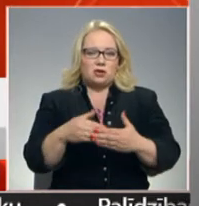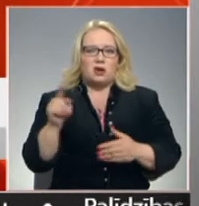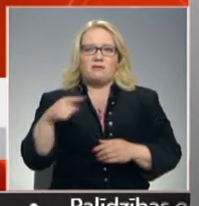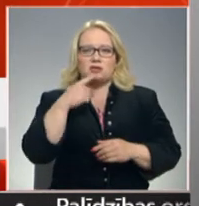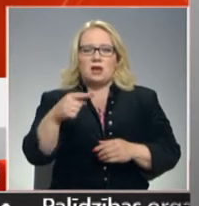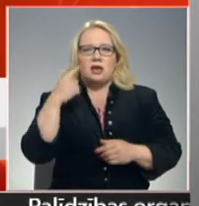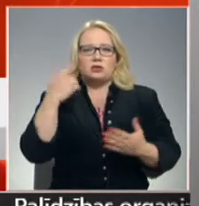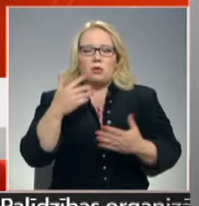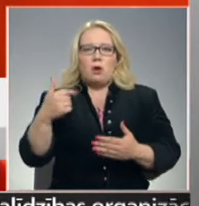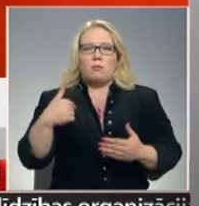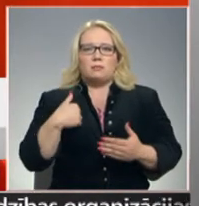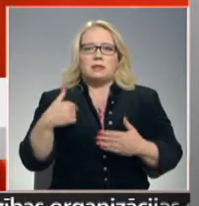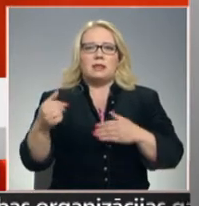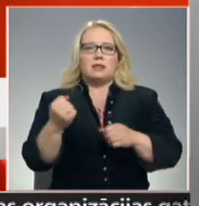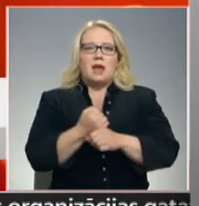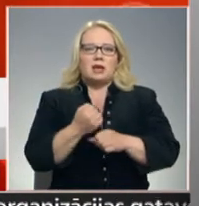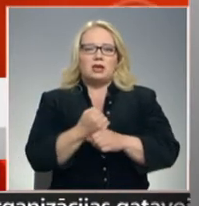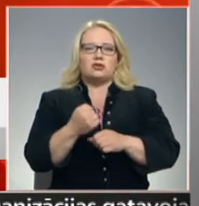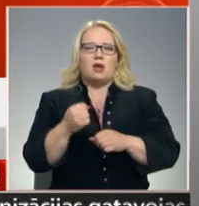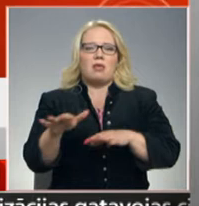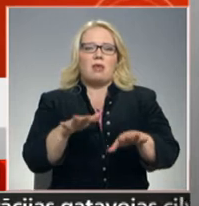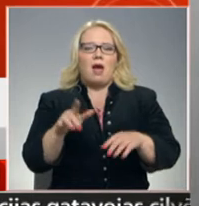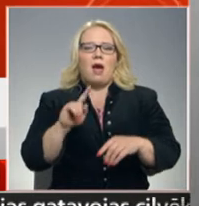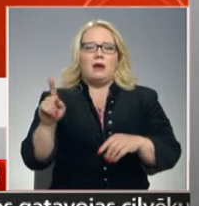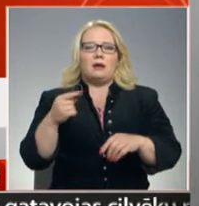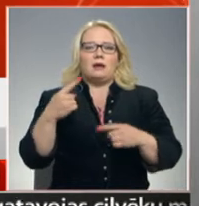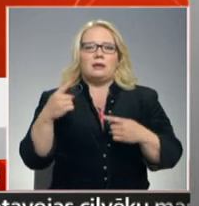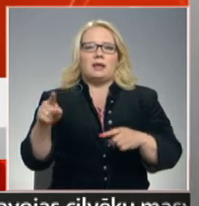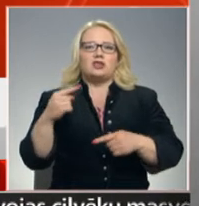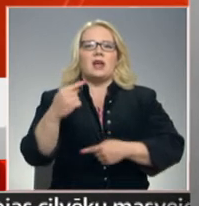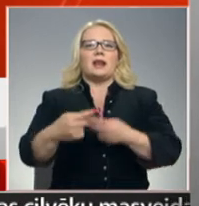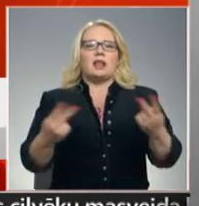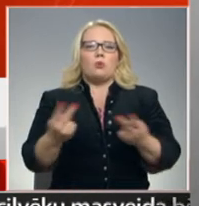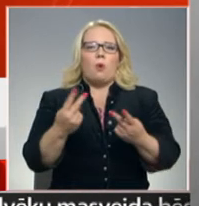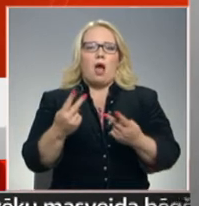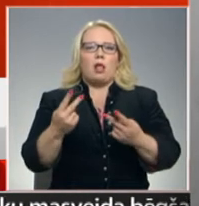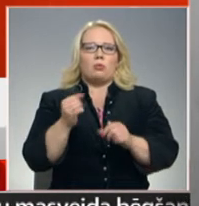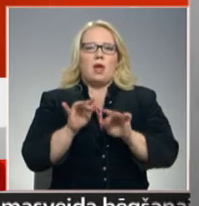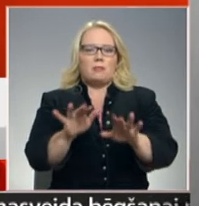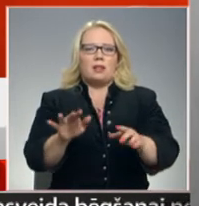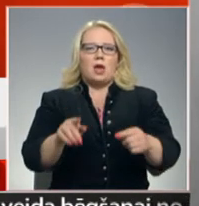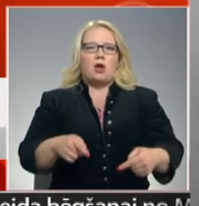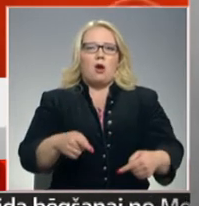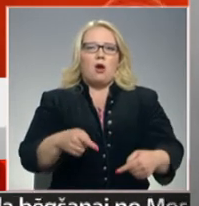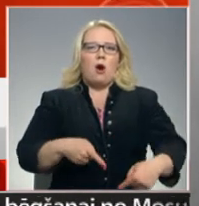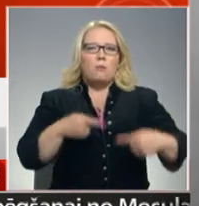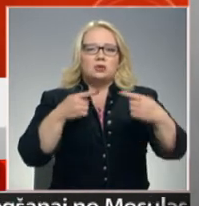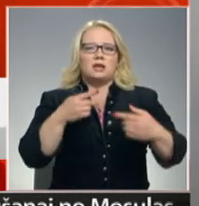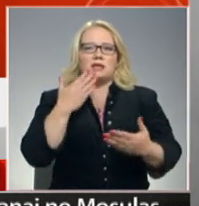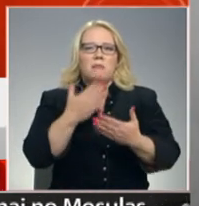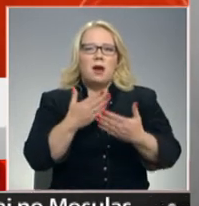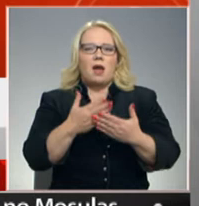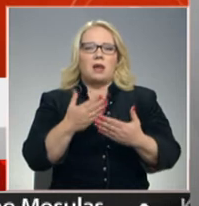ir darīšana ar tīri rituālu darbību, lai opozīcija parādītu saviem vēlētājiem, ka viņi